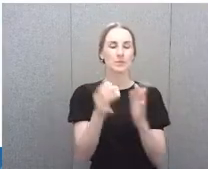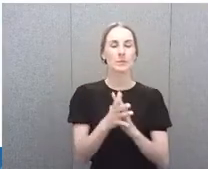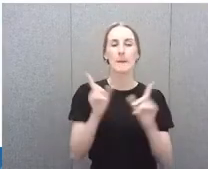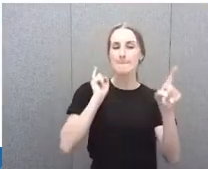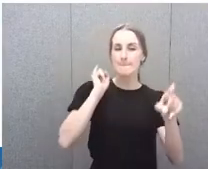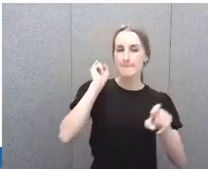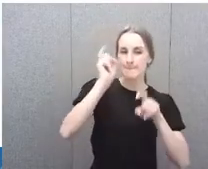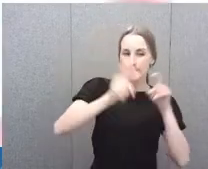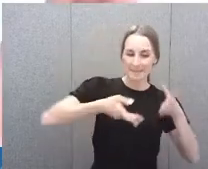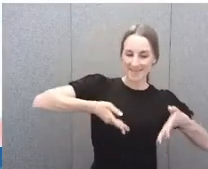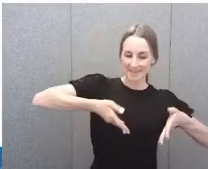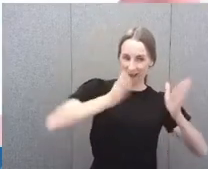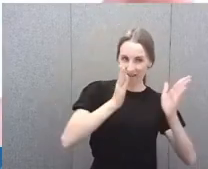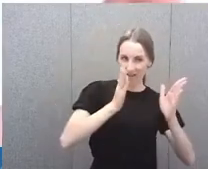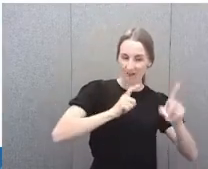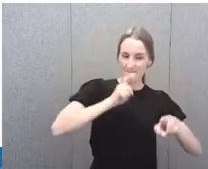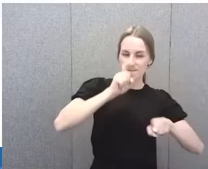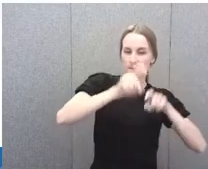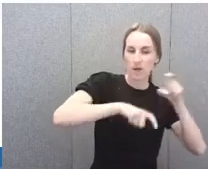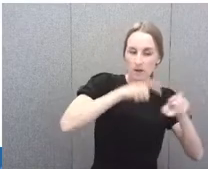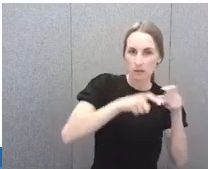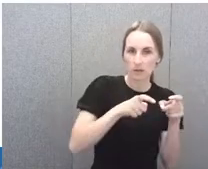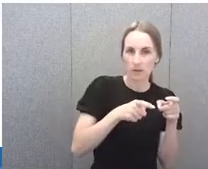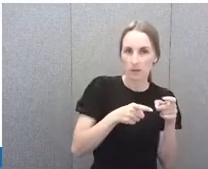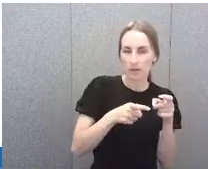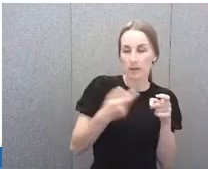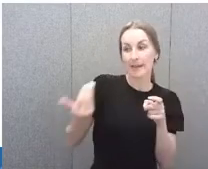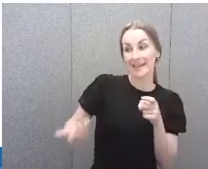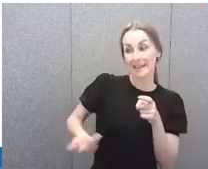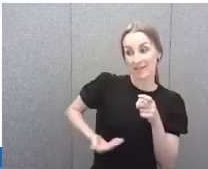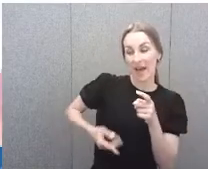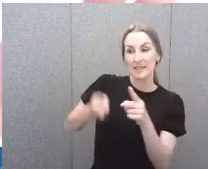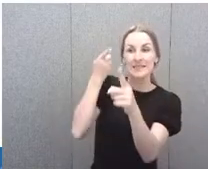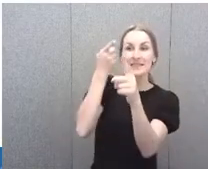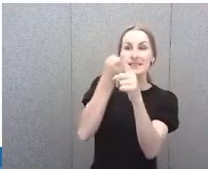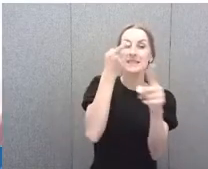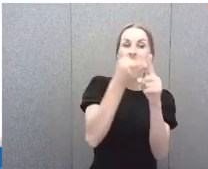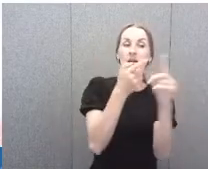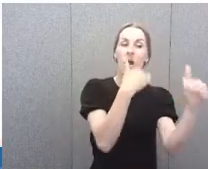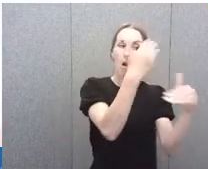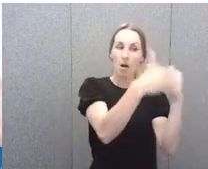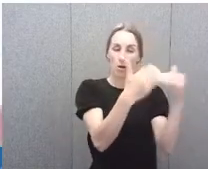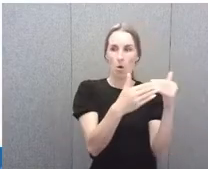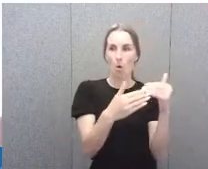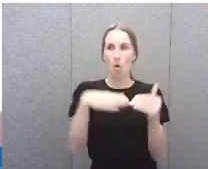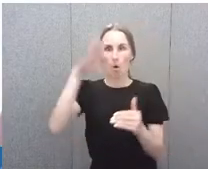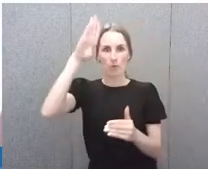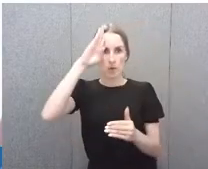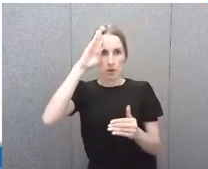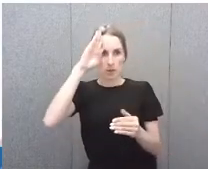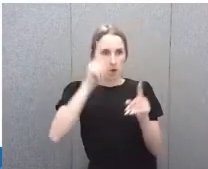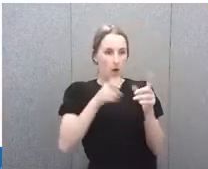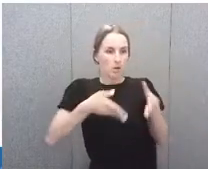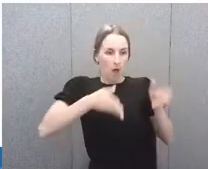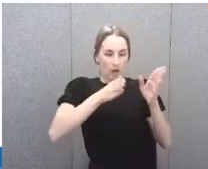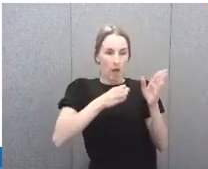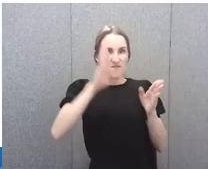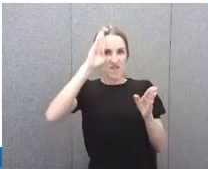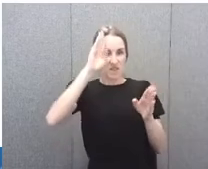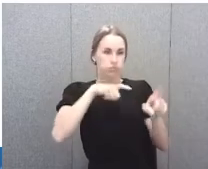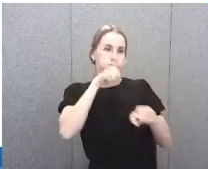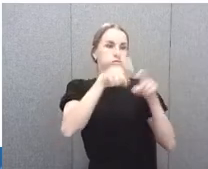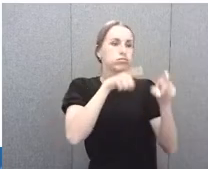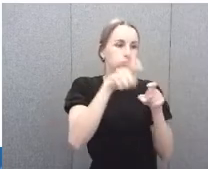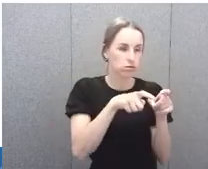И зачастую можно нас представить как, вот знаете, есть беговая дорожка, какие-то цели жизненные, карьера, и мужчина просто бежит по